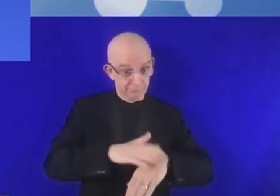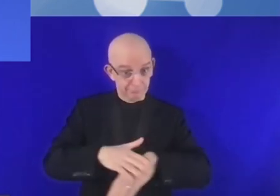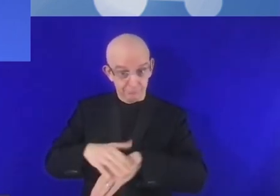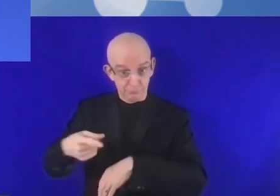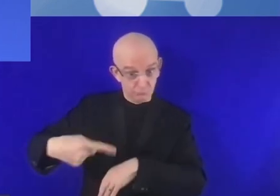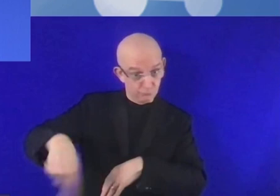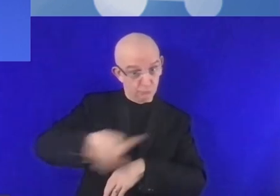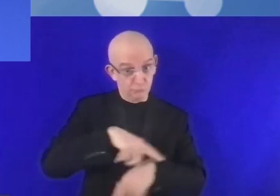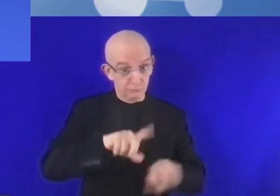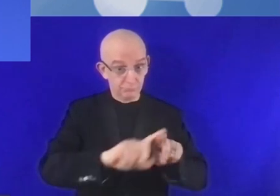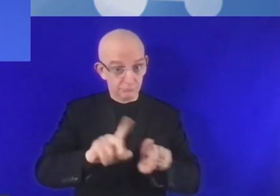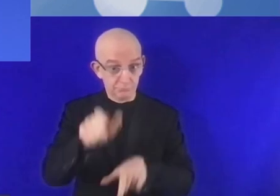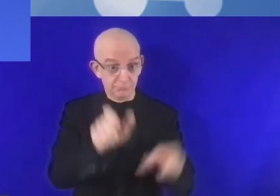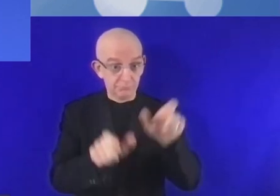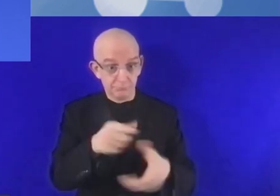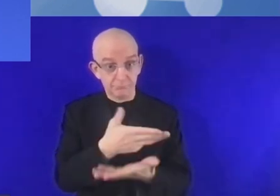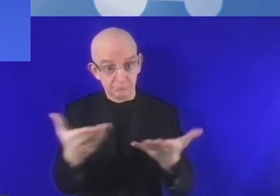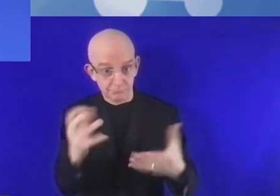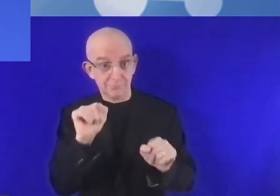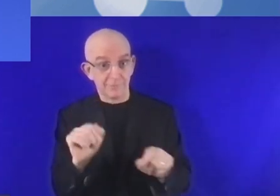wydarzeniach, wykorzystując hashtag